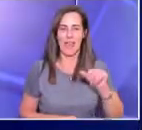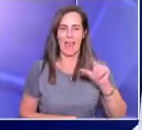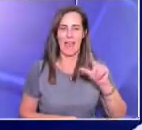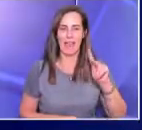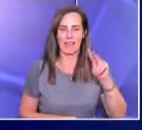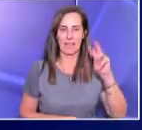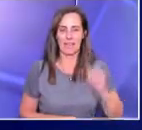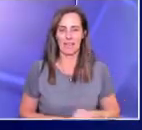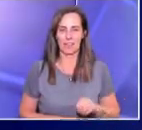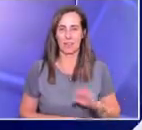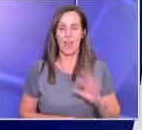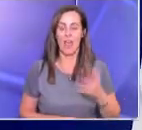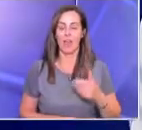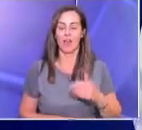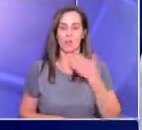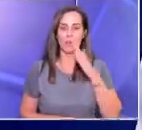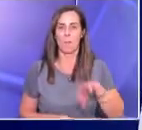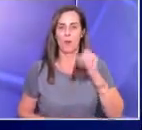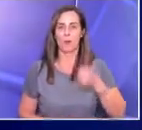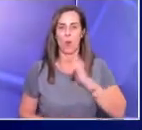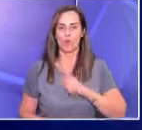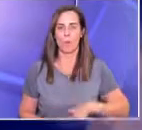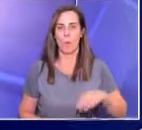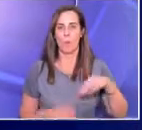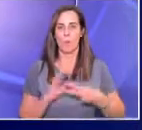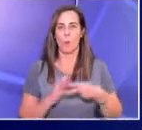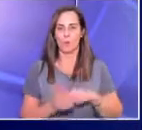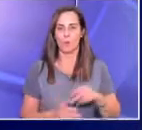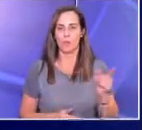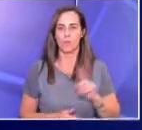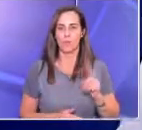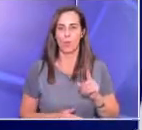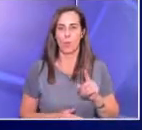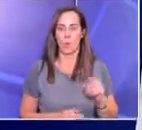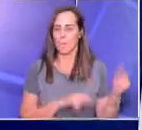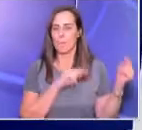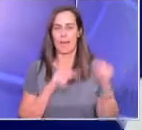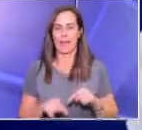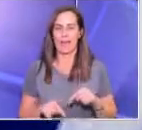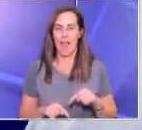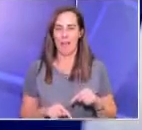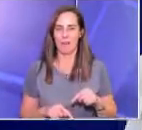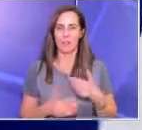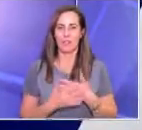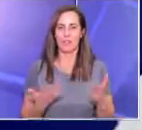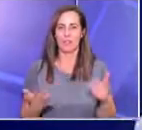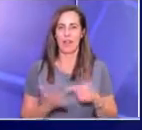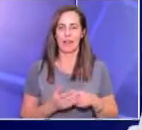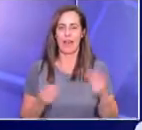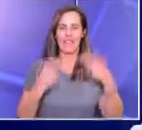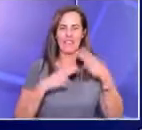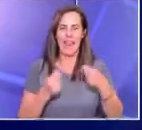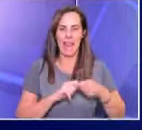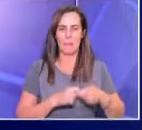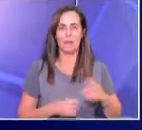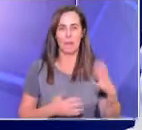איך ירושלים מחתירה ראש עיר שהוא לא בא מהפוליטיקה הארצית, שהוא לא מוצנח באיזשהו אופן, שאין לו את הדילים שמדובר,